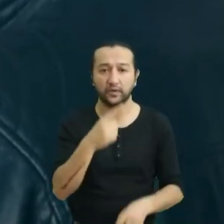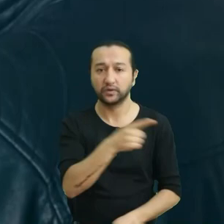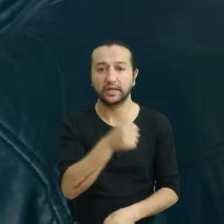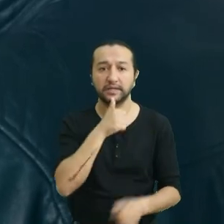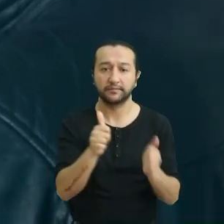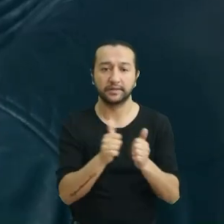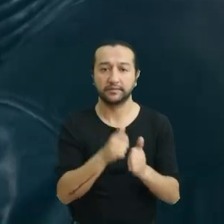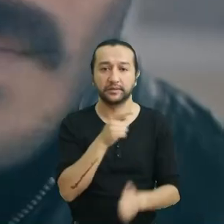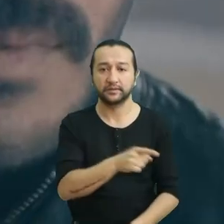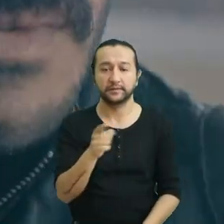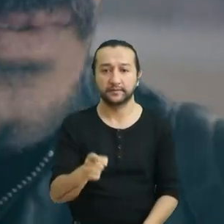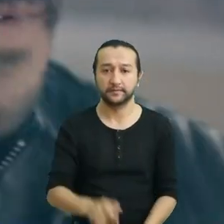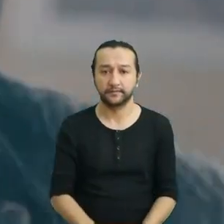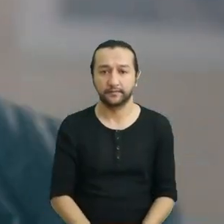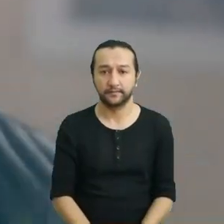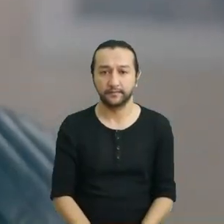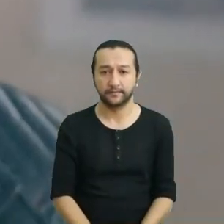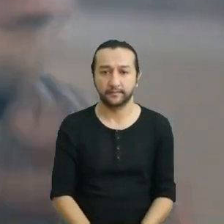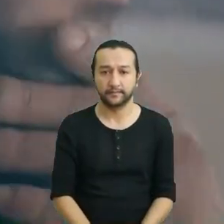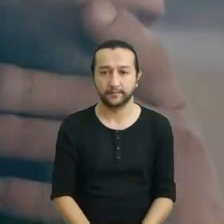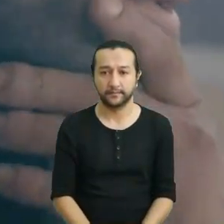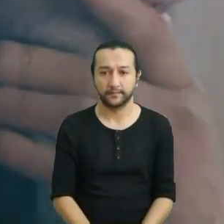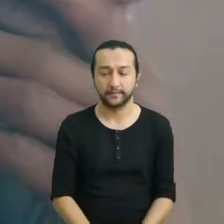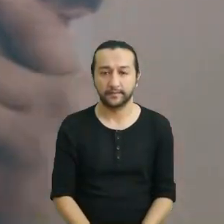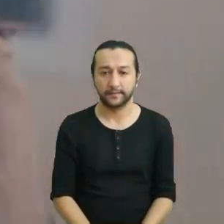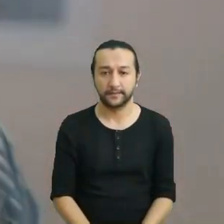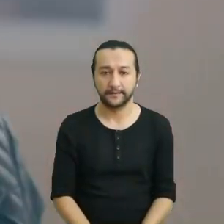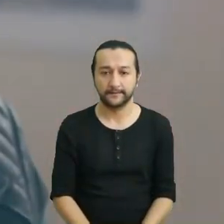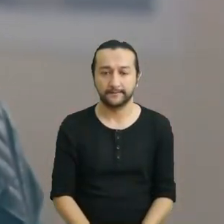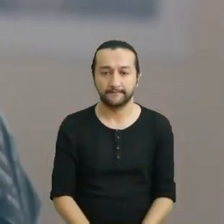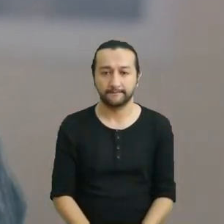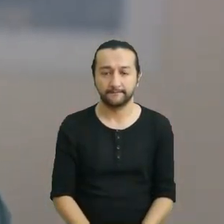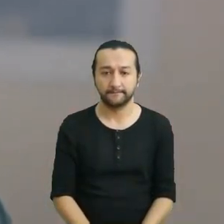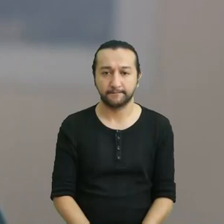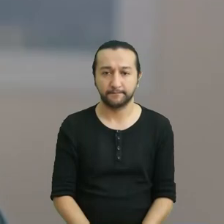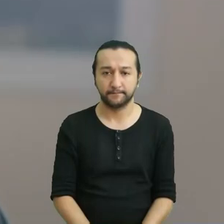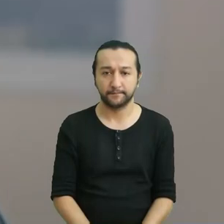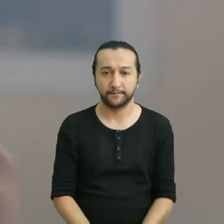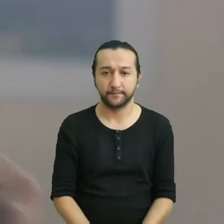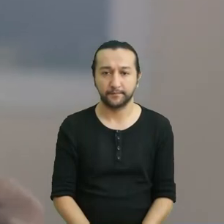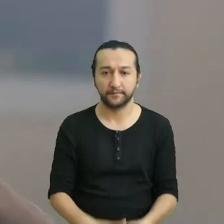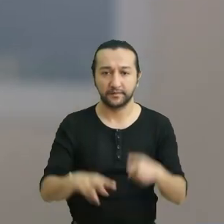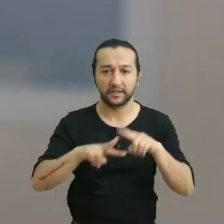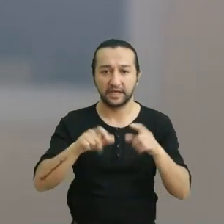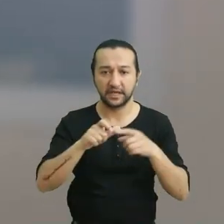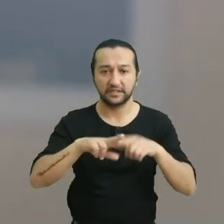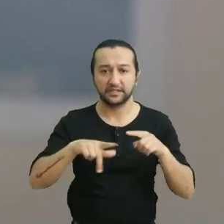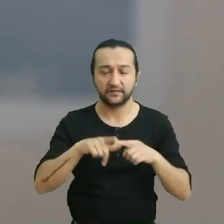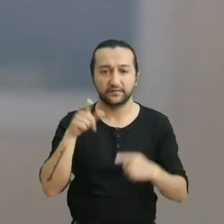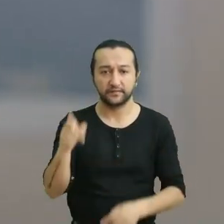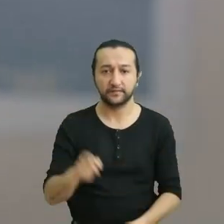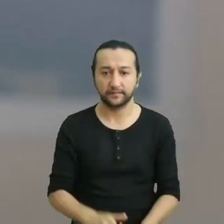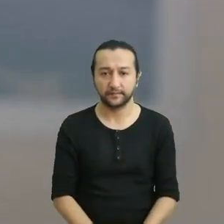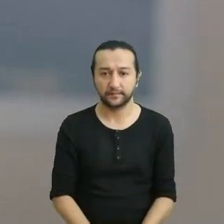Onun adamıymış. Hamza bir adım uzaklaştı. Eli çenesinde düşünüyor. Asaf.